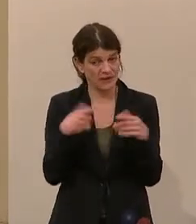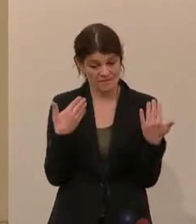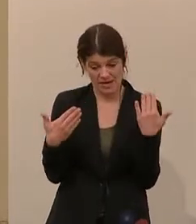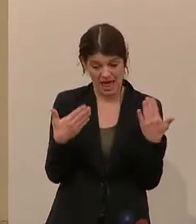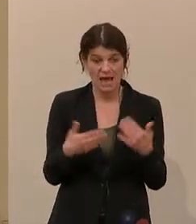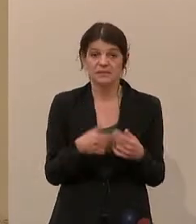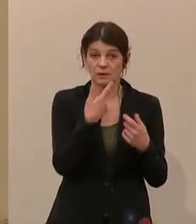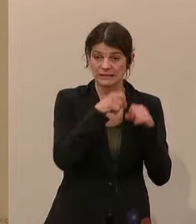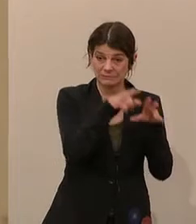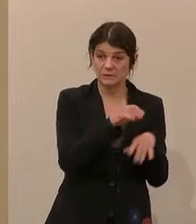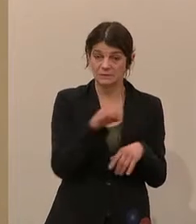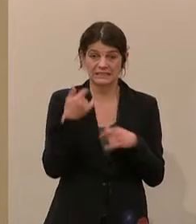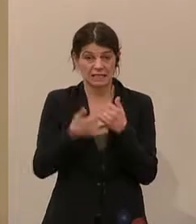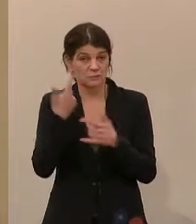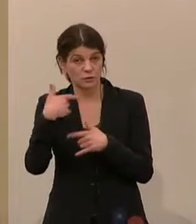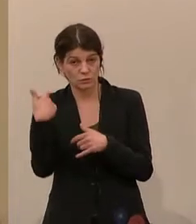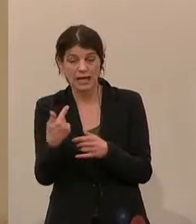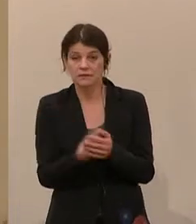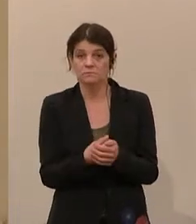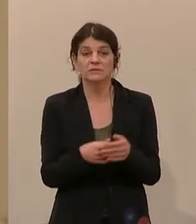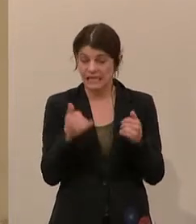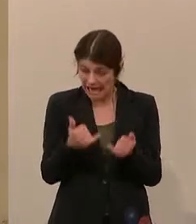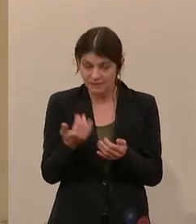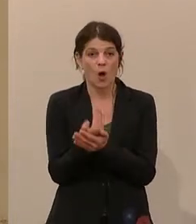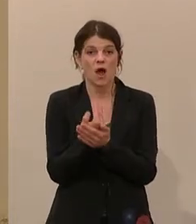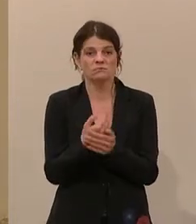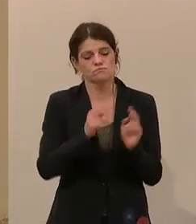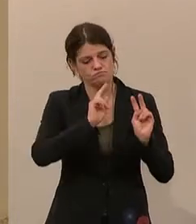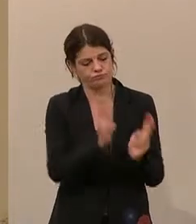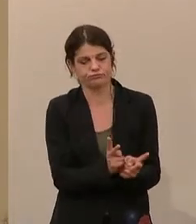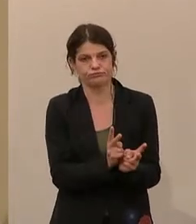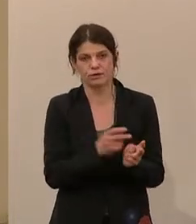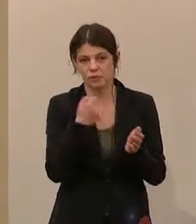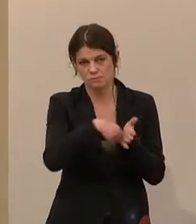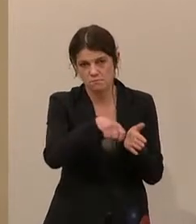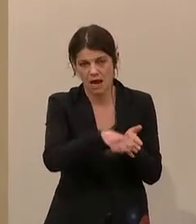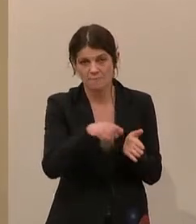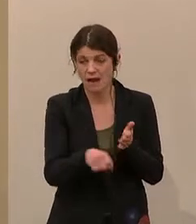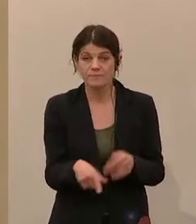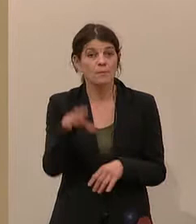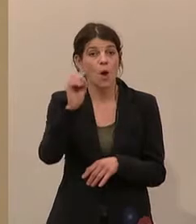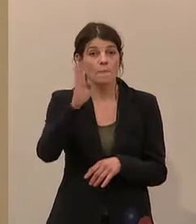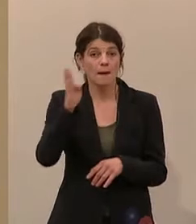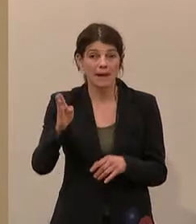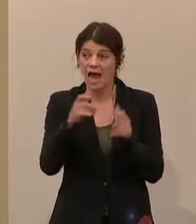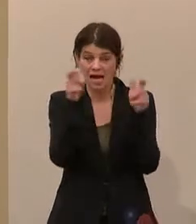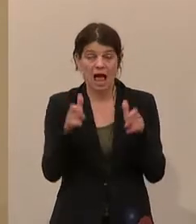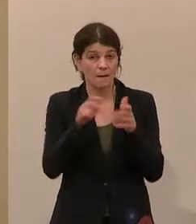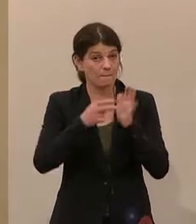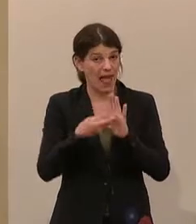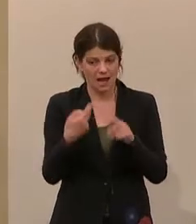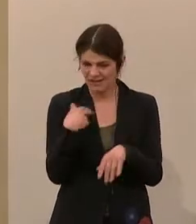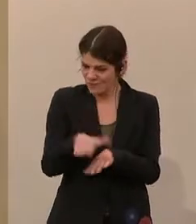bis 2020 wurde stark gekürzt. Wir merken im ÖBB-Rahmenplan, dass, wo